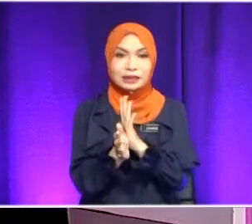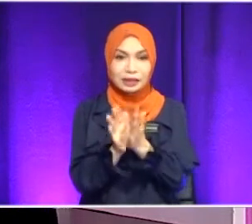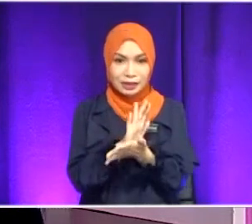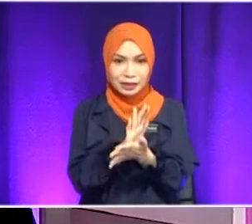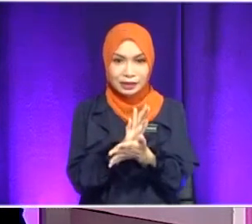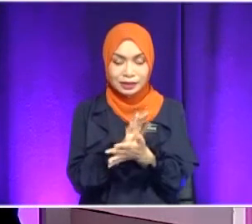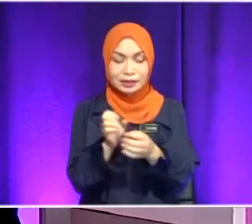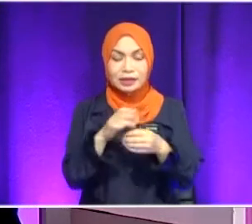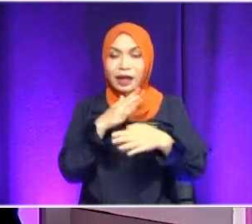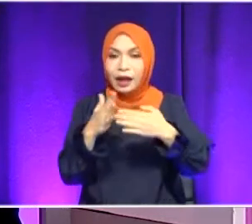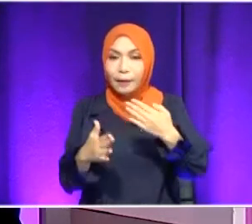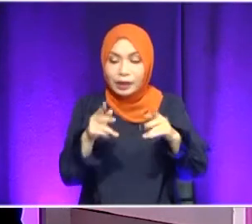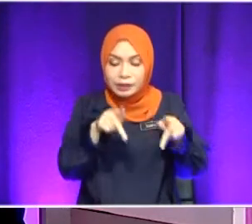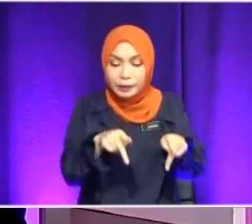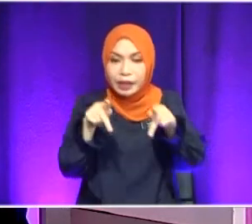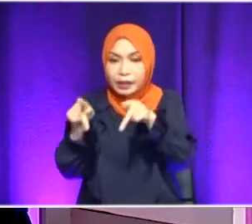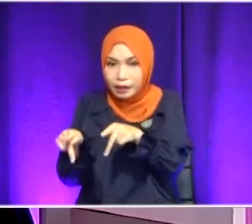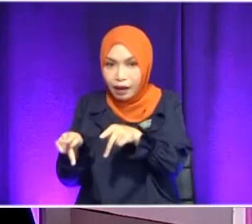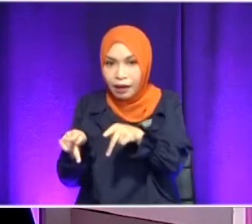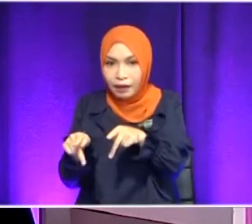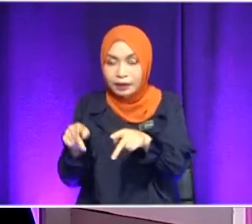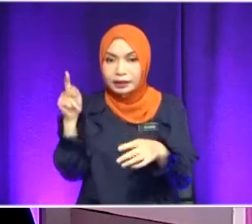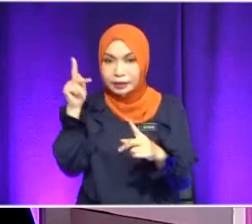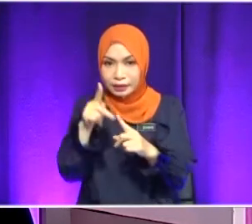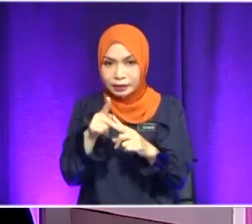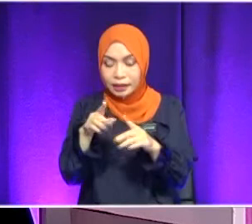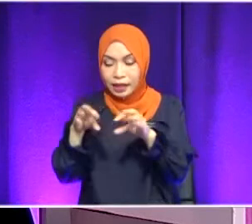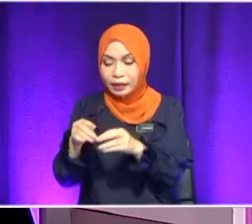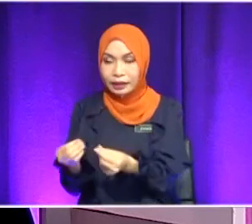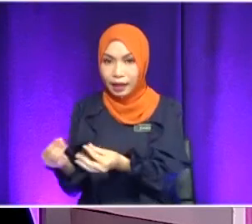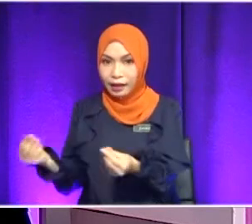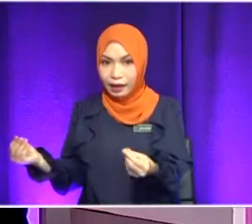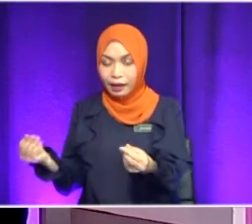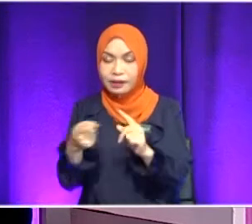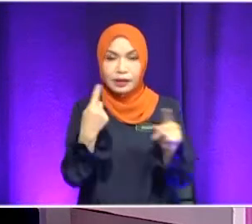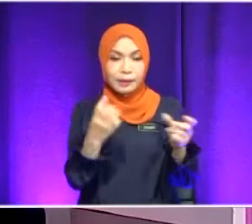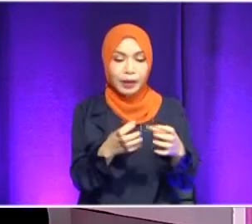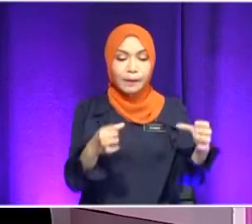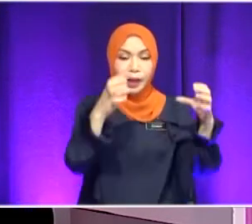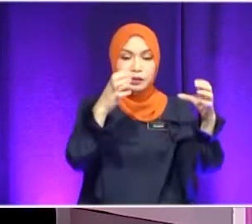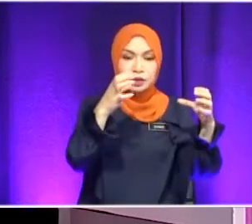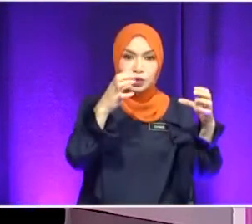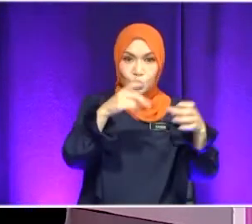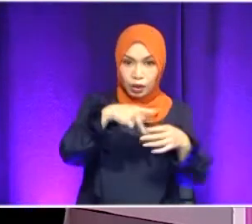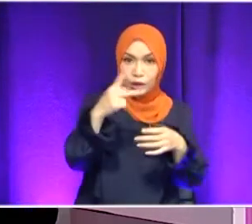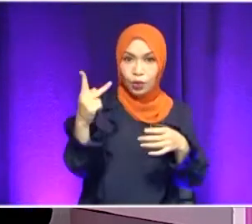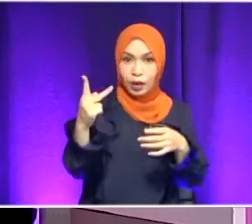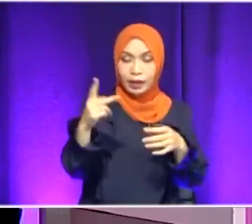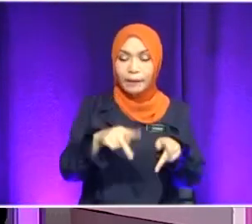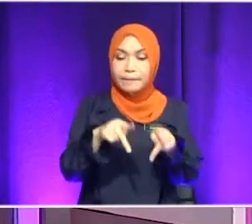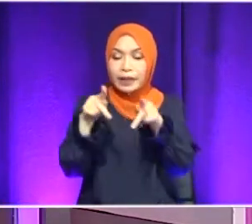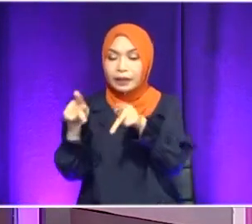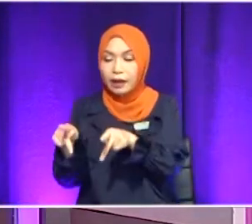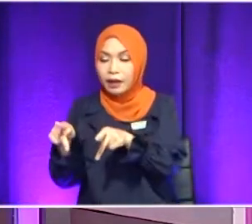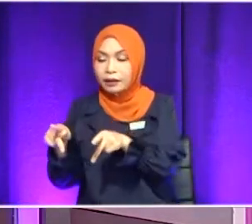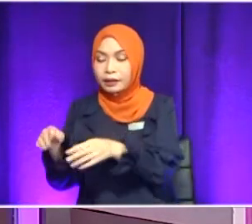dipindahkan kedalam tanah pokok dedalu dari soal ini perlu meramalkan murid mana Yang Boleh bantu saya kelompok didahului dengan pokok produk